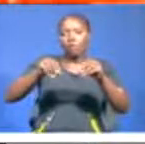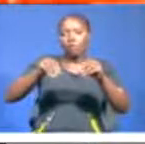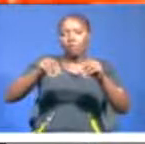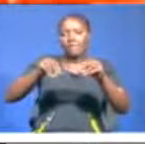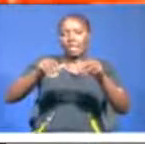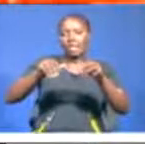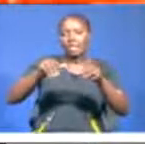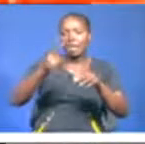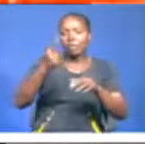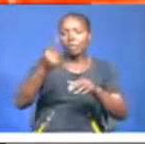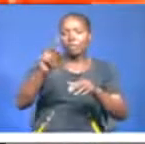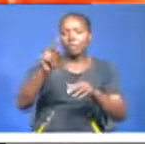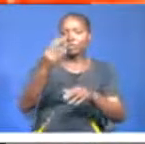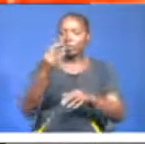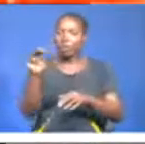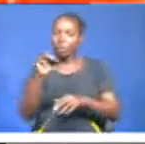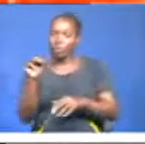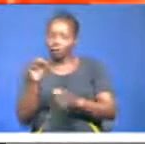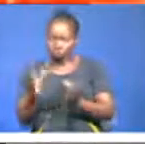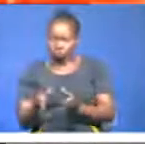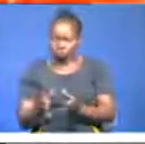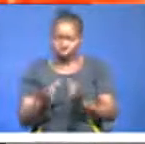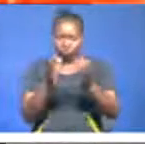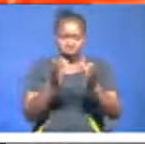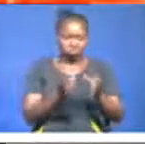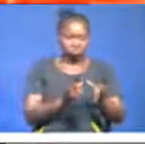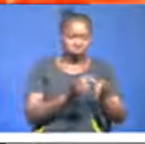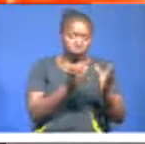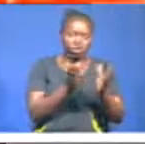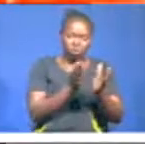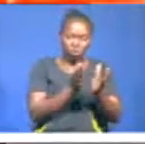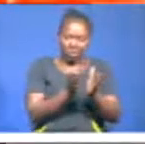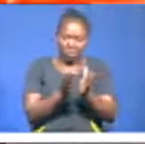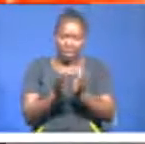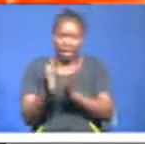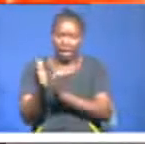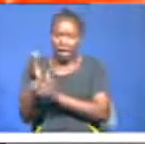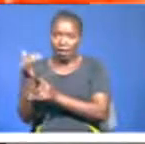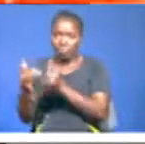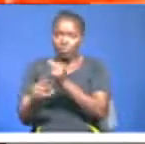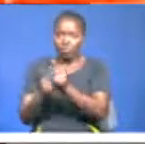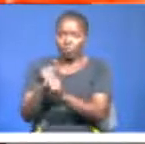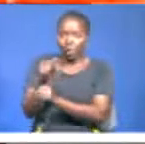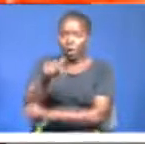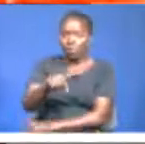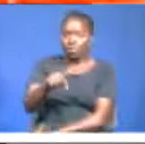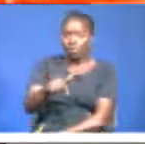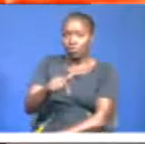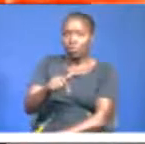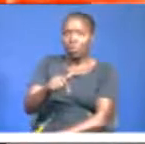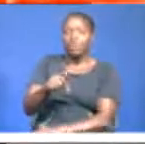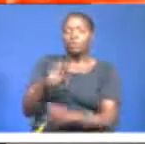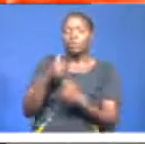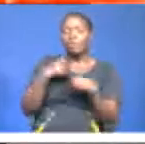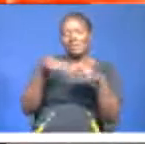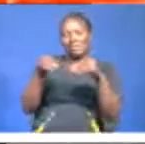1,400,000 mifugo. Tunapanga mwisho wa mwaka huu tutakuwa na